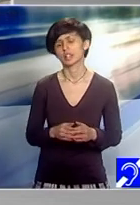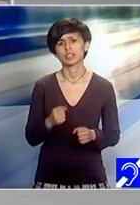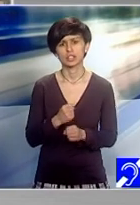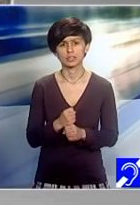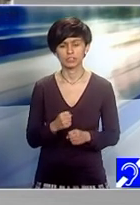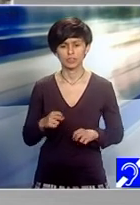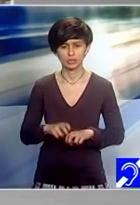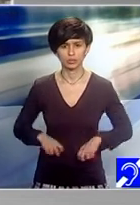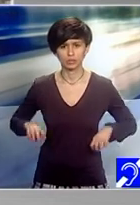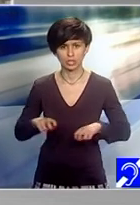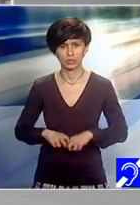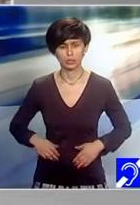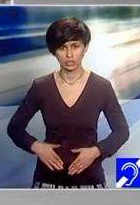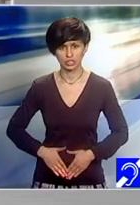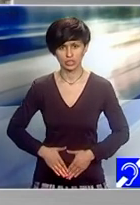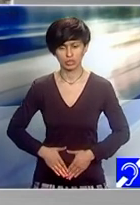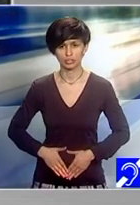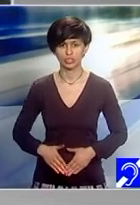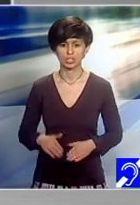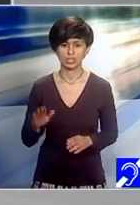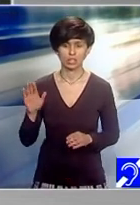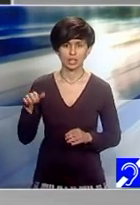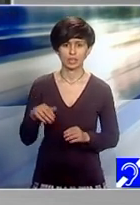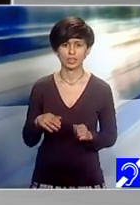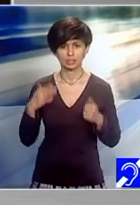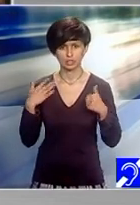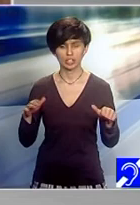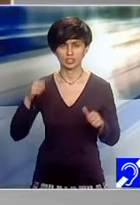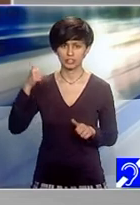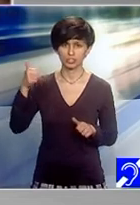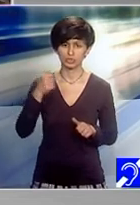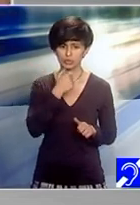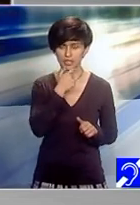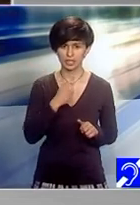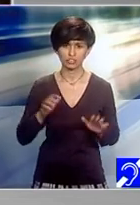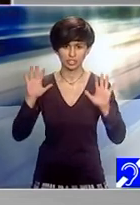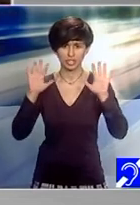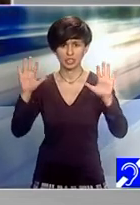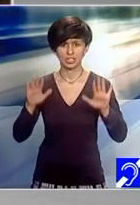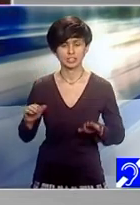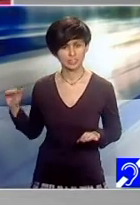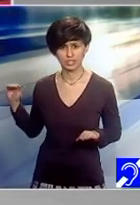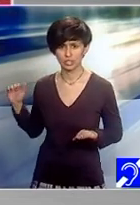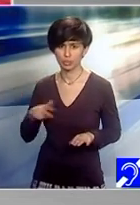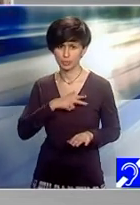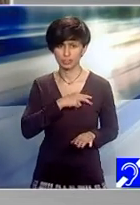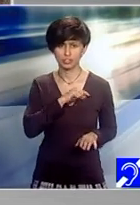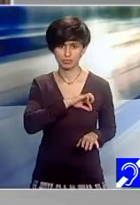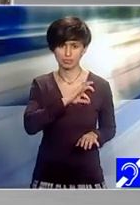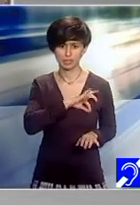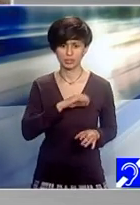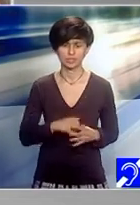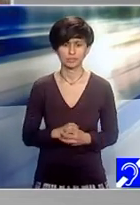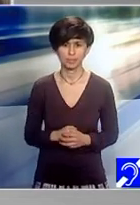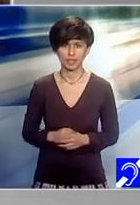numărat și doamna Brăița, care are 61 de ani și numai puțin de 10 copii și nepoți. Femeia recunoaște că până acum nu